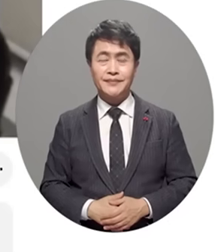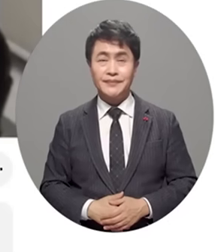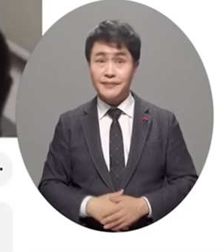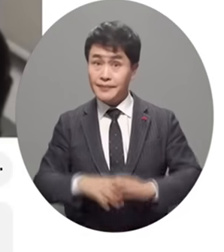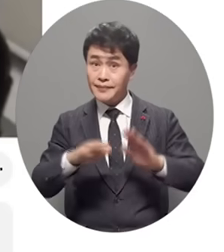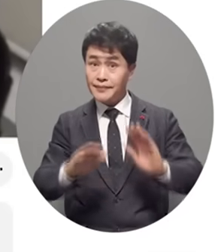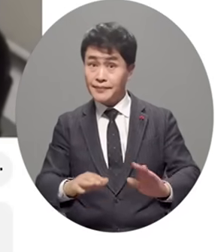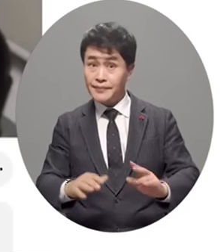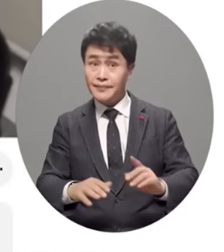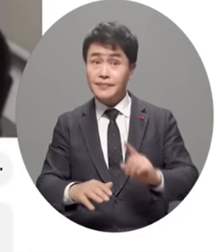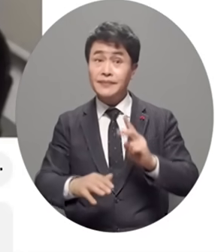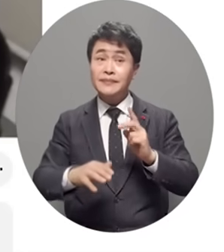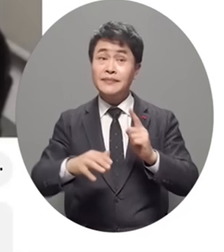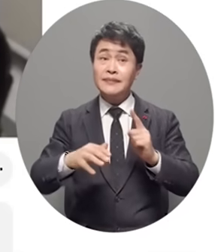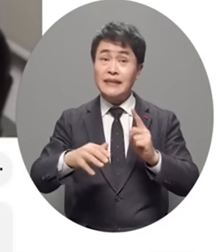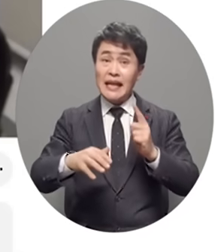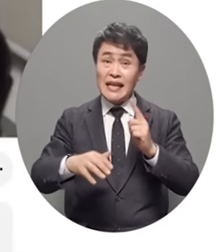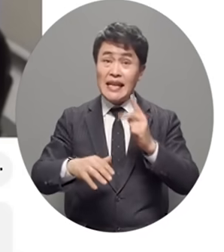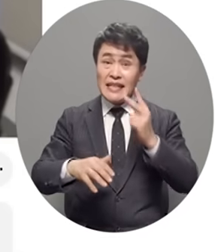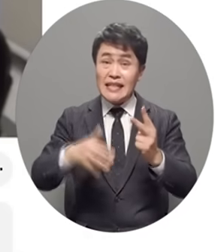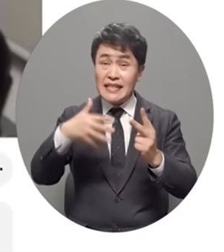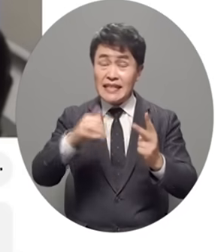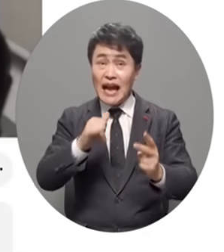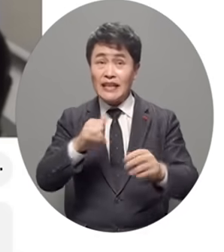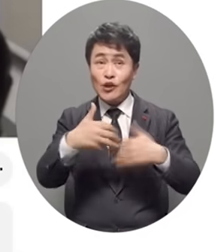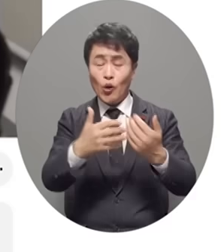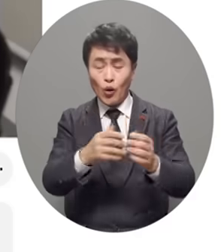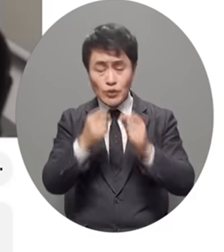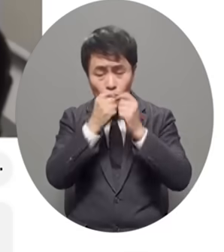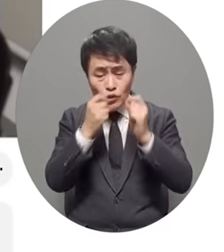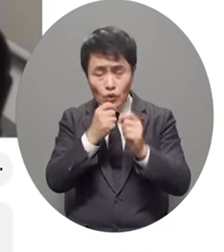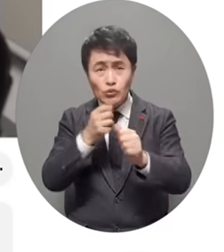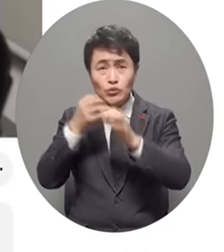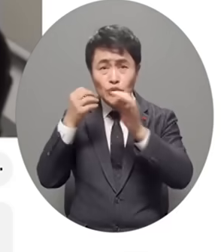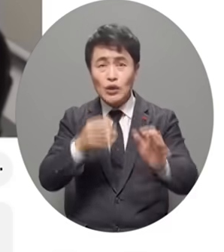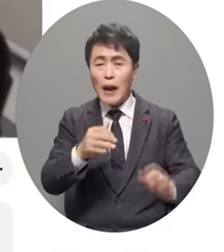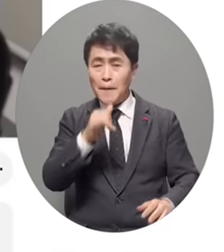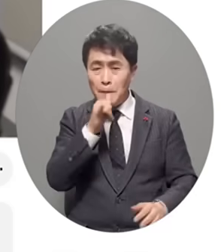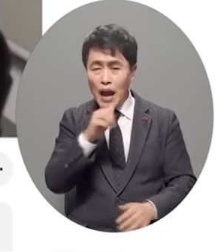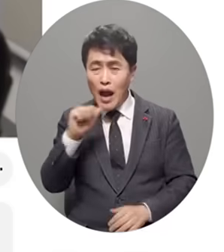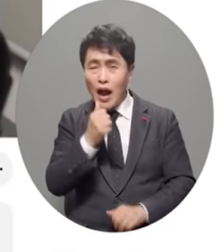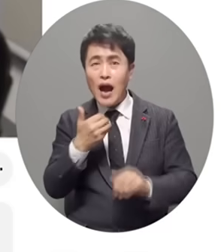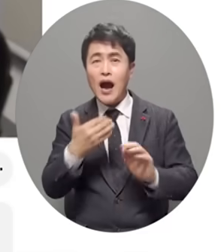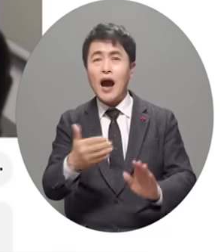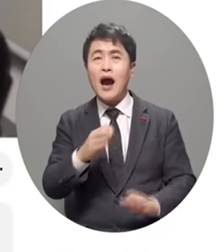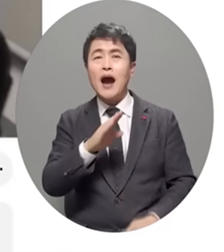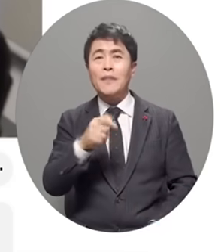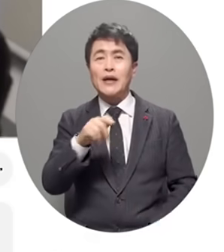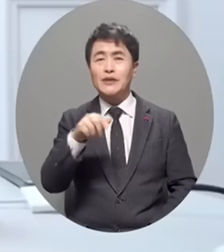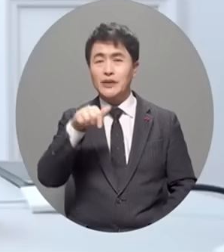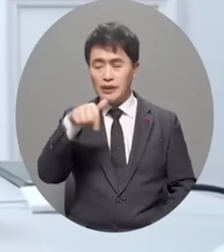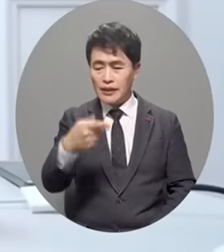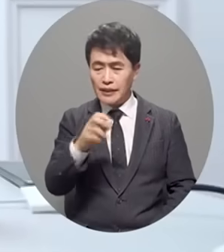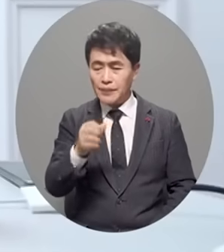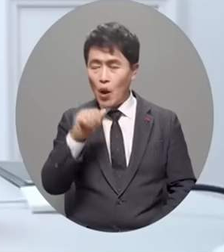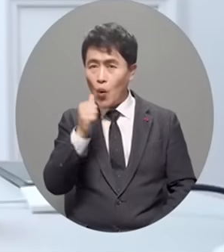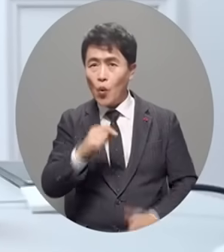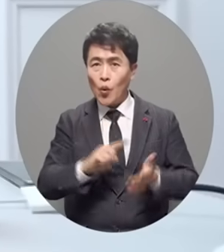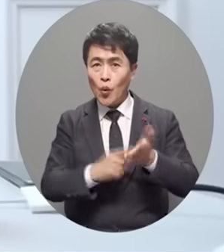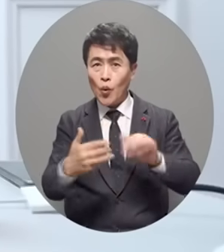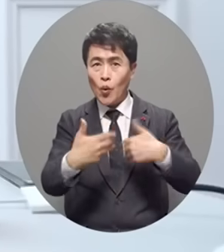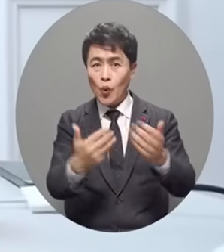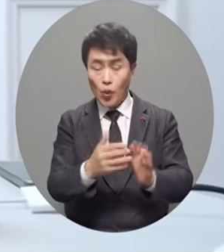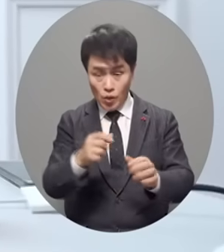2차 전지 관련 주식을 개인 투자자들의 추천하며 배터리 아저씨로 알려진 박순혁 전 금양 홍보이사. 금융감독원